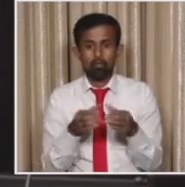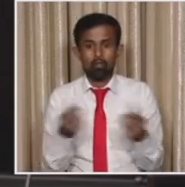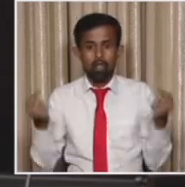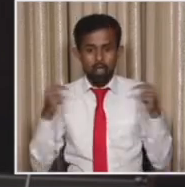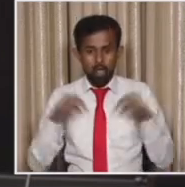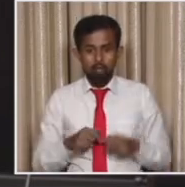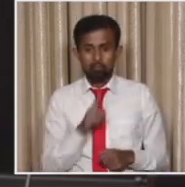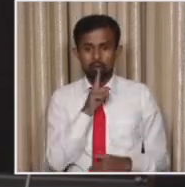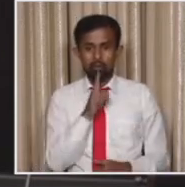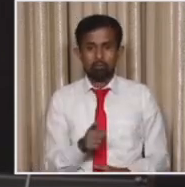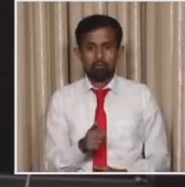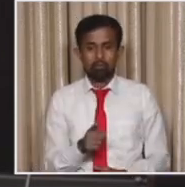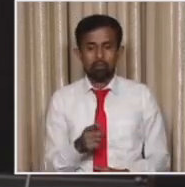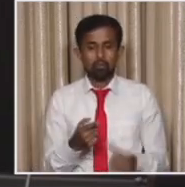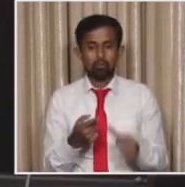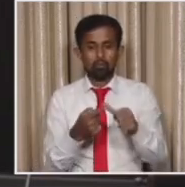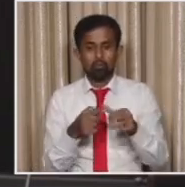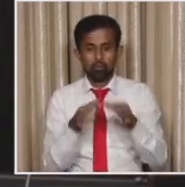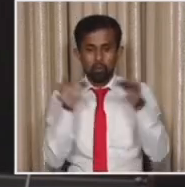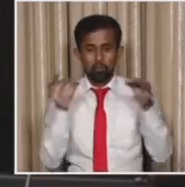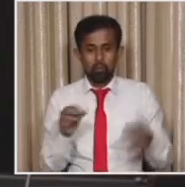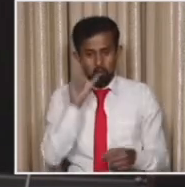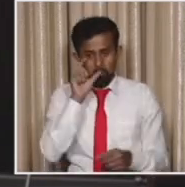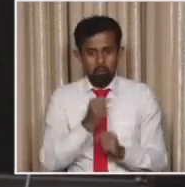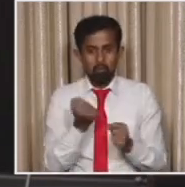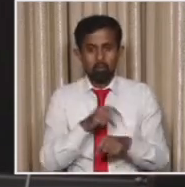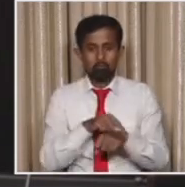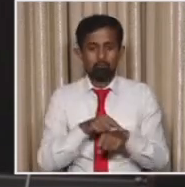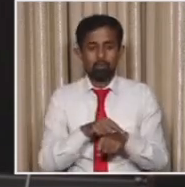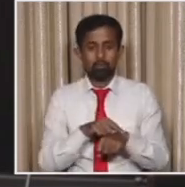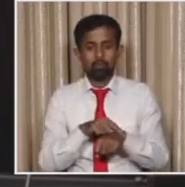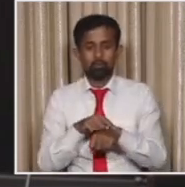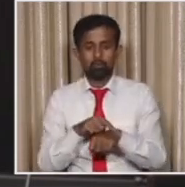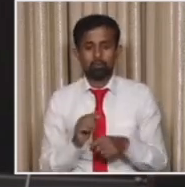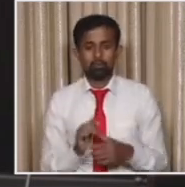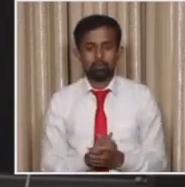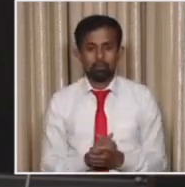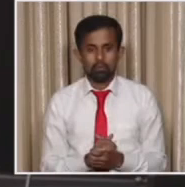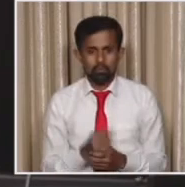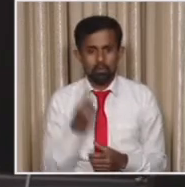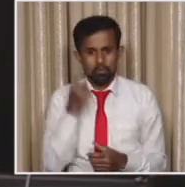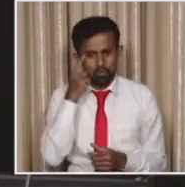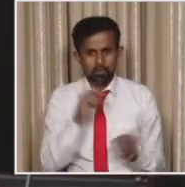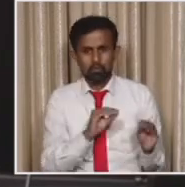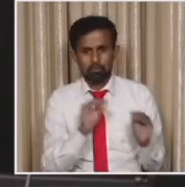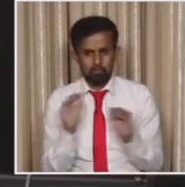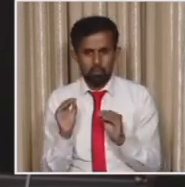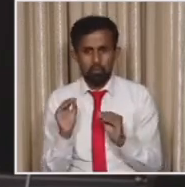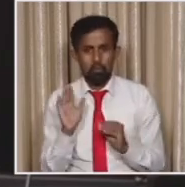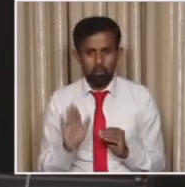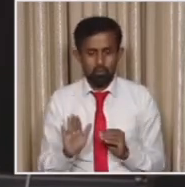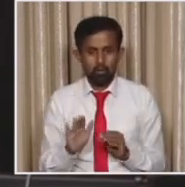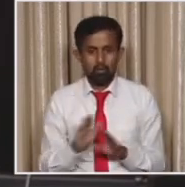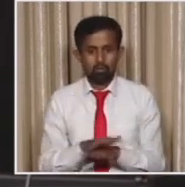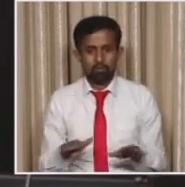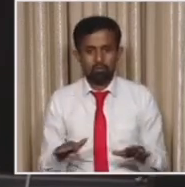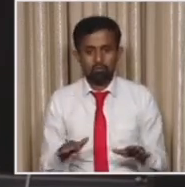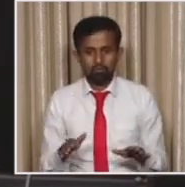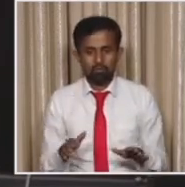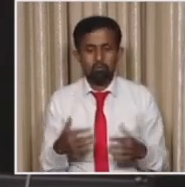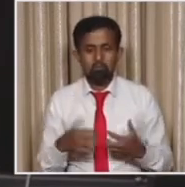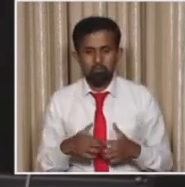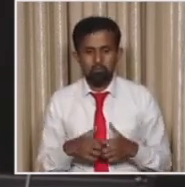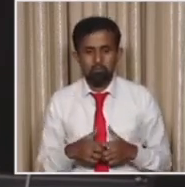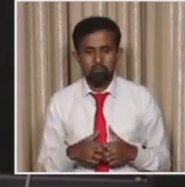කතා කරනවා දැන් උත්තරපත්‍ර නොබලා ඉඳලා විභාගේ කල් දාන්න කියන කාරණේ. ඒක මං හිතනවා කල් දැමිය යුතුයි. දරුවන්පත් වෙලා තියෙන තත්ත්වය